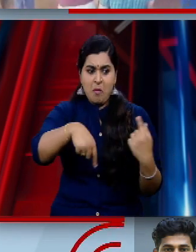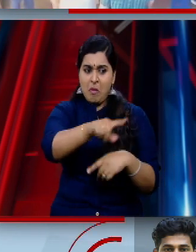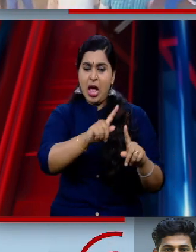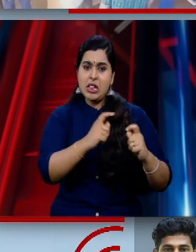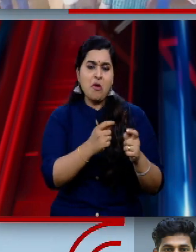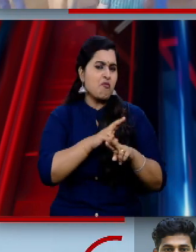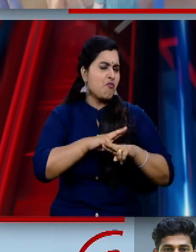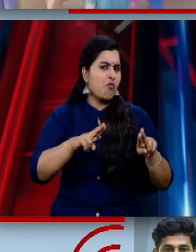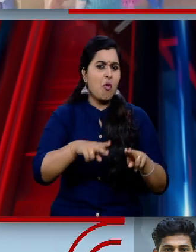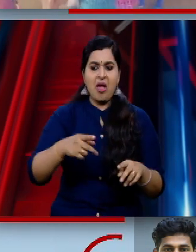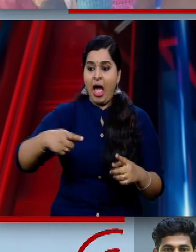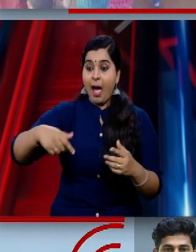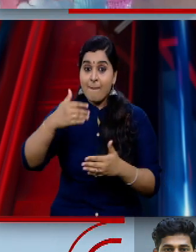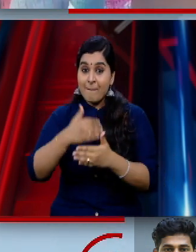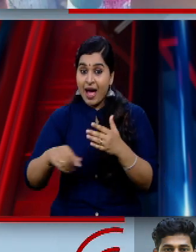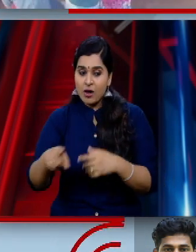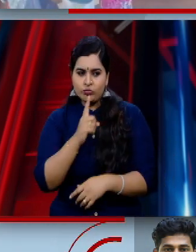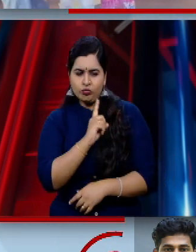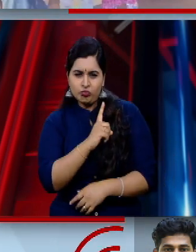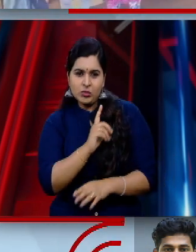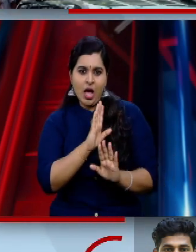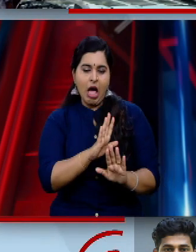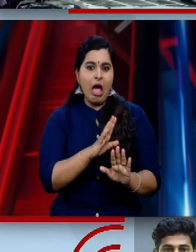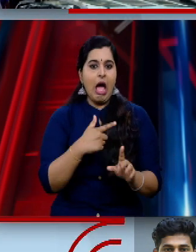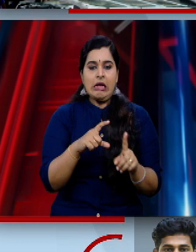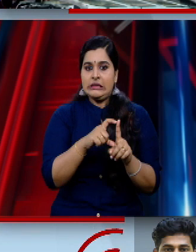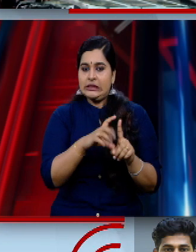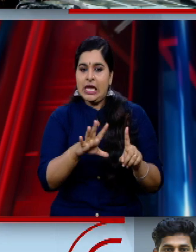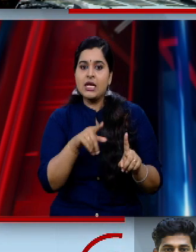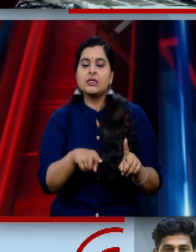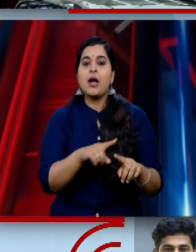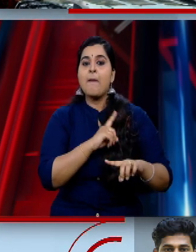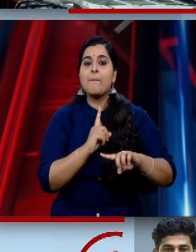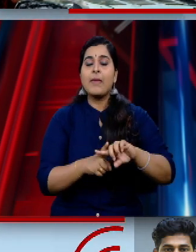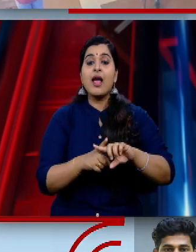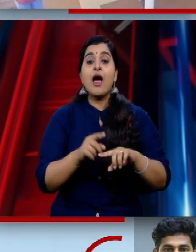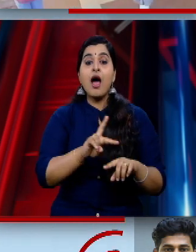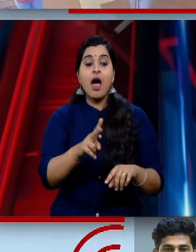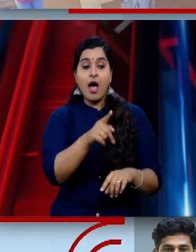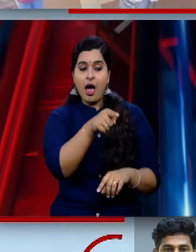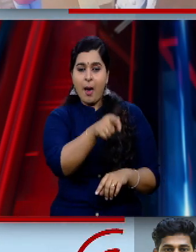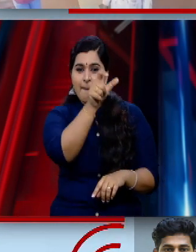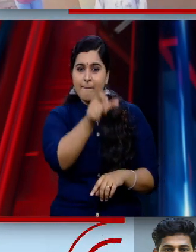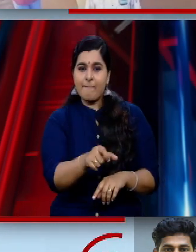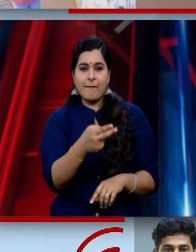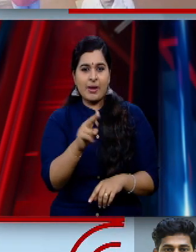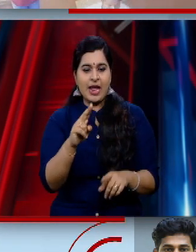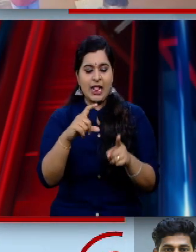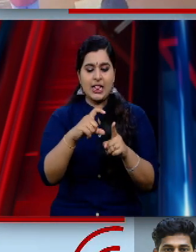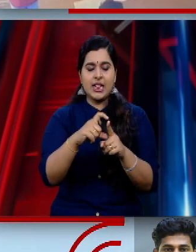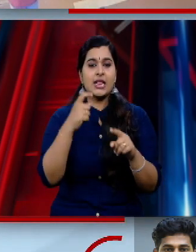ഉന്നയിച്ചത്. മാത്രമല്ല, ഇതിൽ ഈ ഏറ്റവും കൂടുതൽ പരിക്ക് കയറ്റിയ സുരക്ഷാ ജീവനക്കാരൻ ദിനേശനുണ്ട്. അദ്ദേഹത്തിന്റെ ഏറ്റവും പരിക്ക് എന്ന്